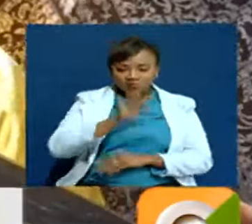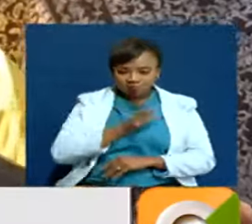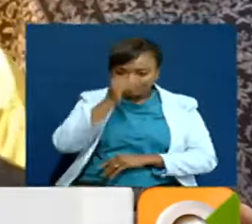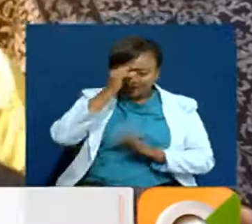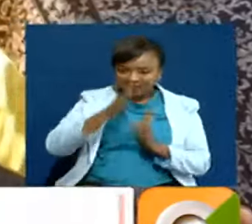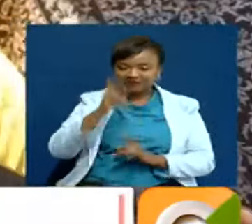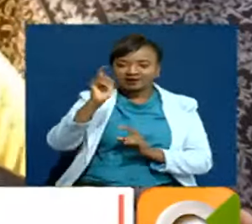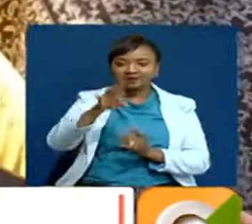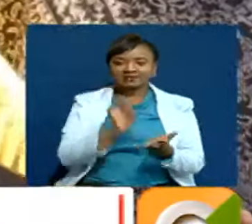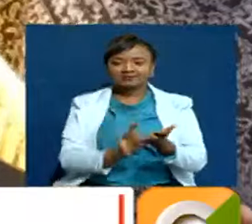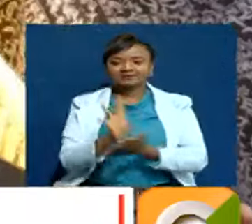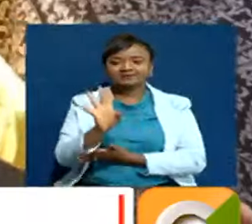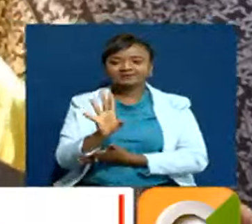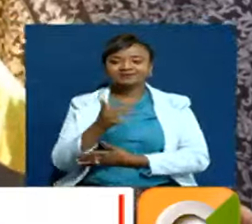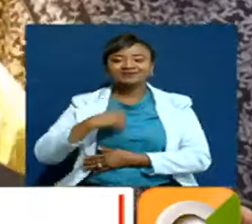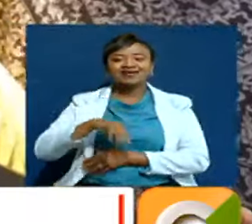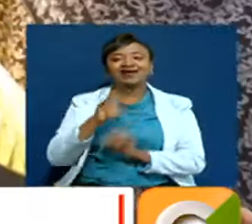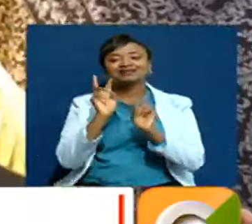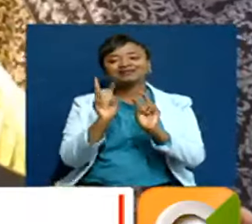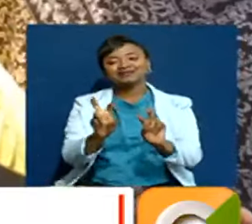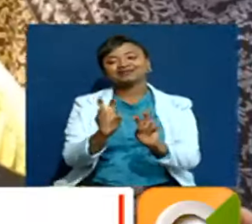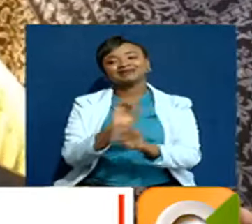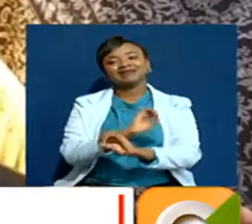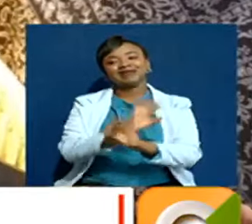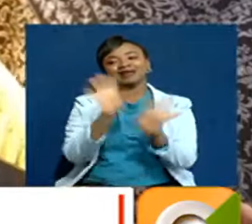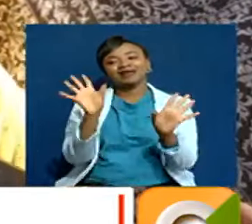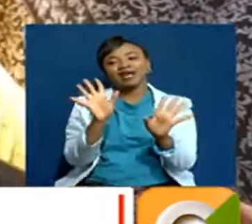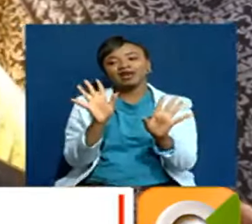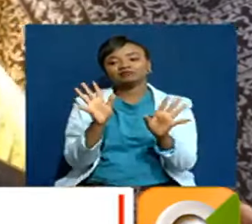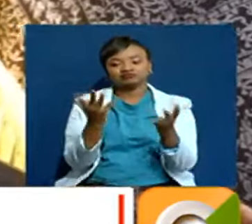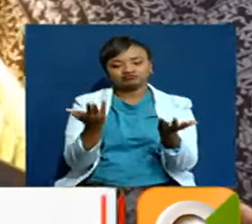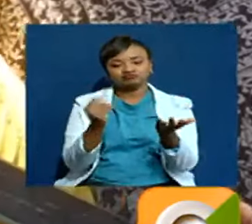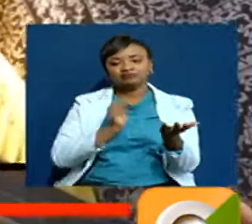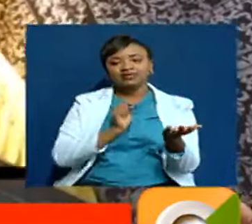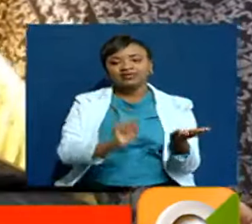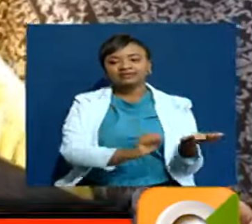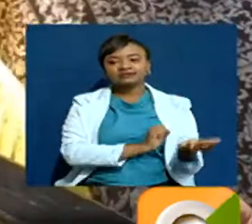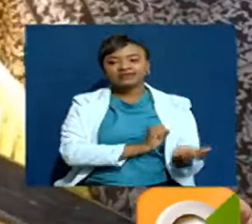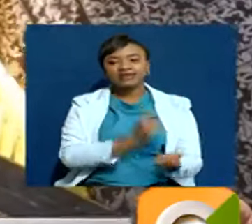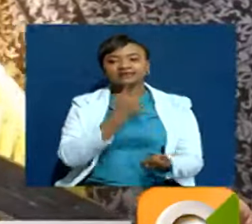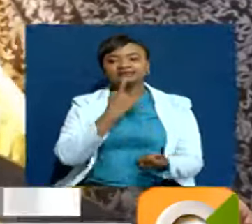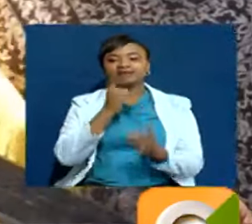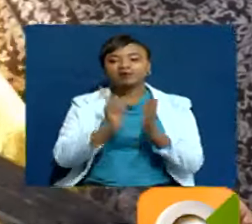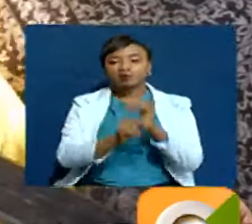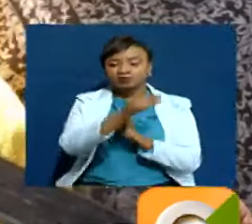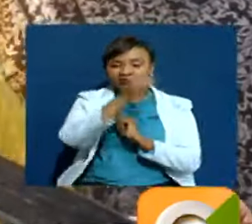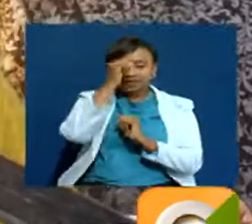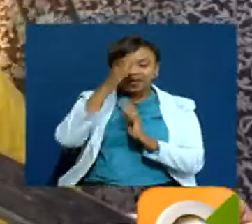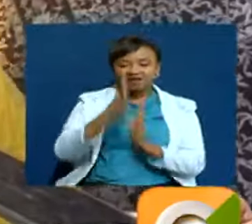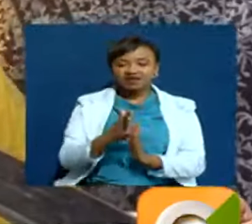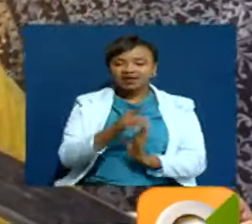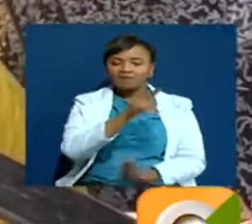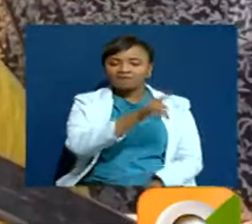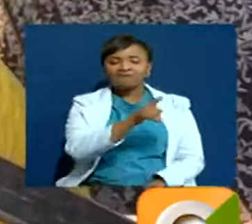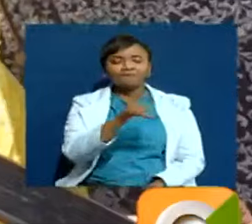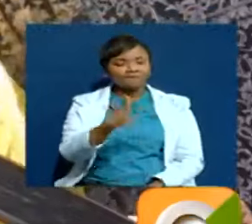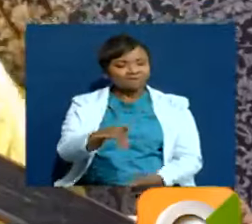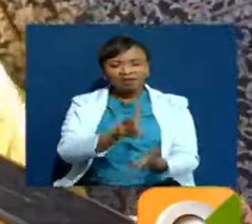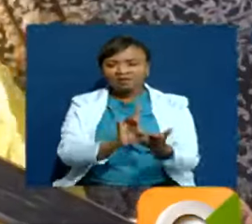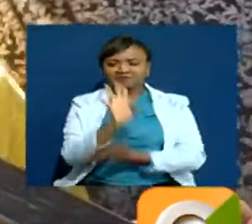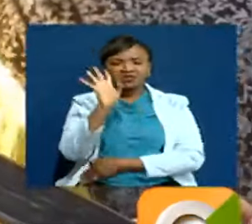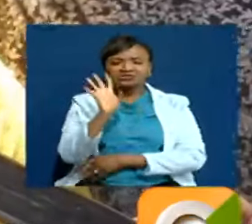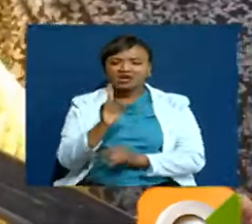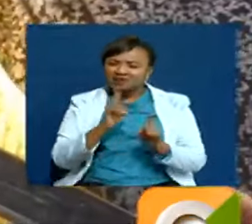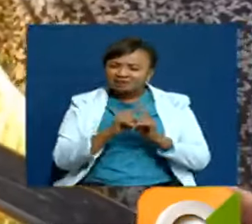Senate. Gavana Kawira amestand impeached. Na bando yeye tunaona akiendelea hata kusaini mambo ya budget.